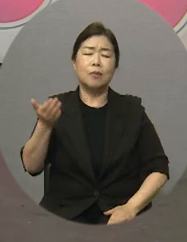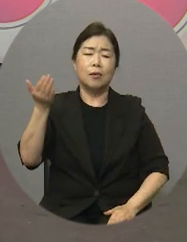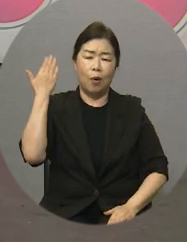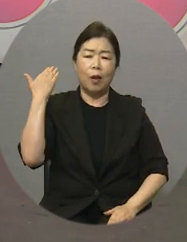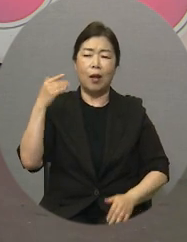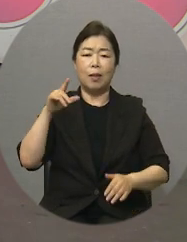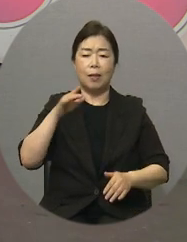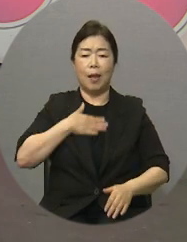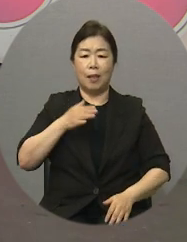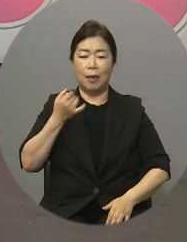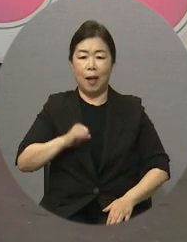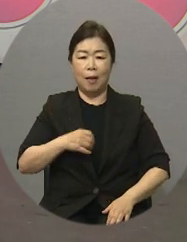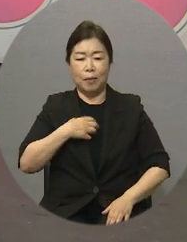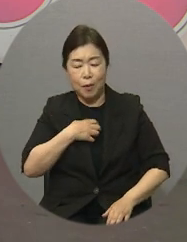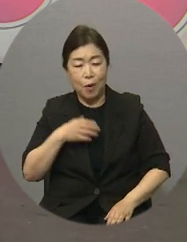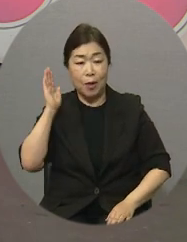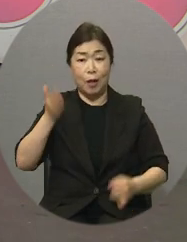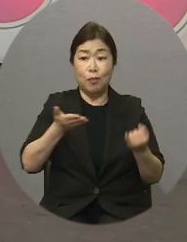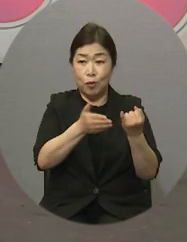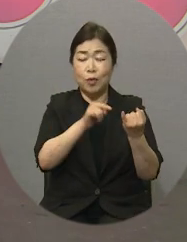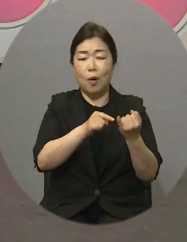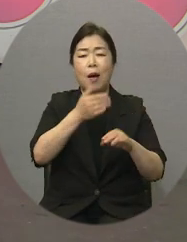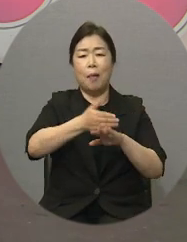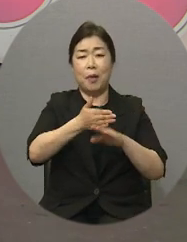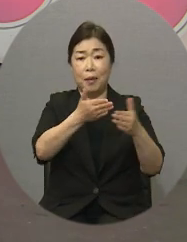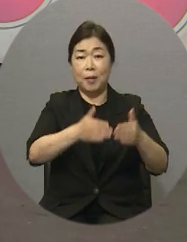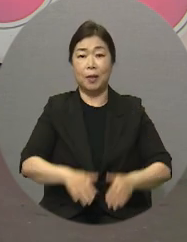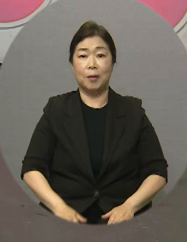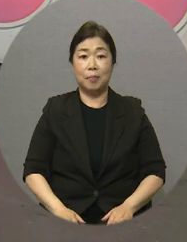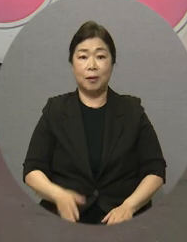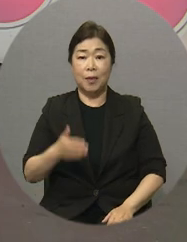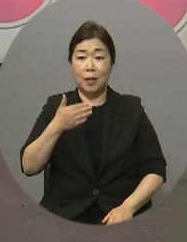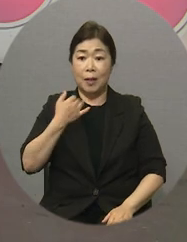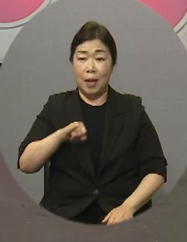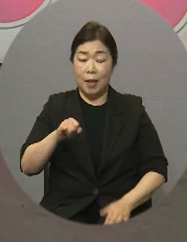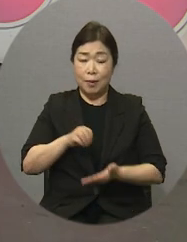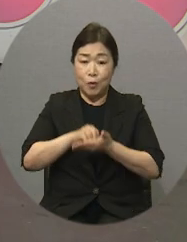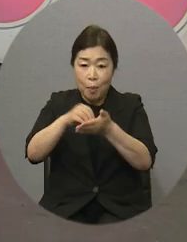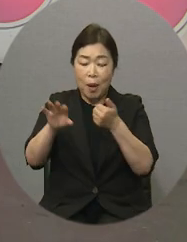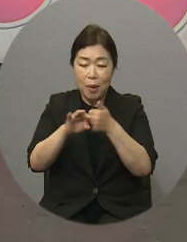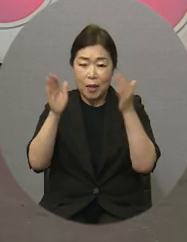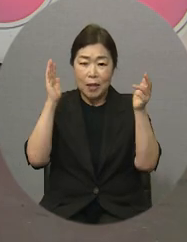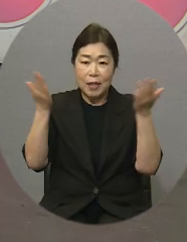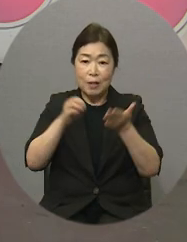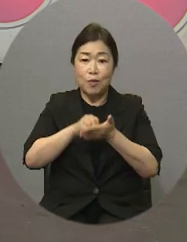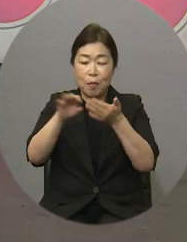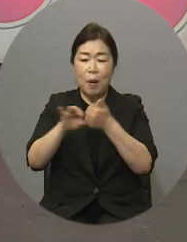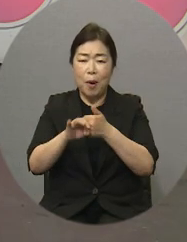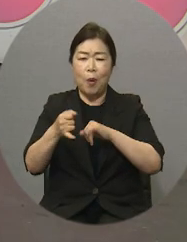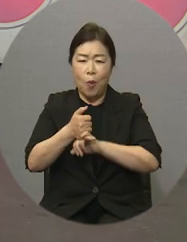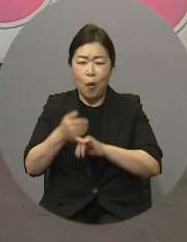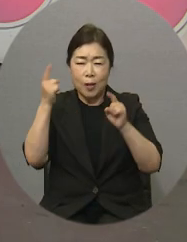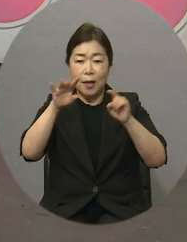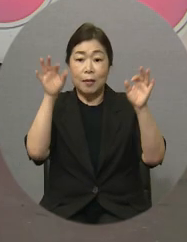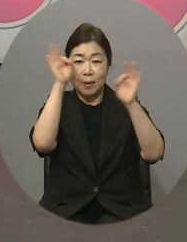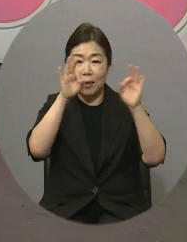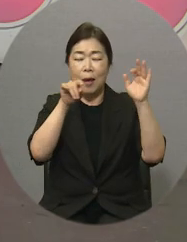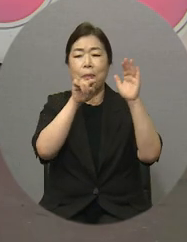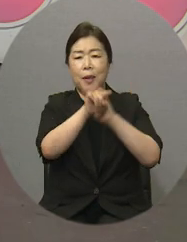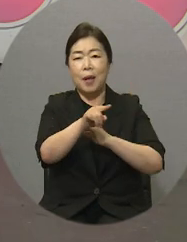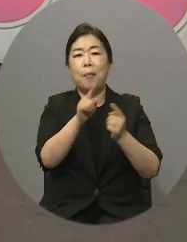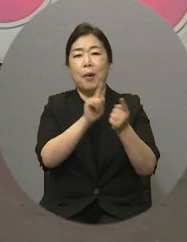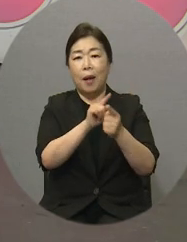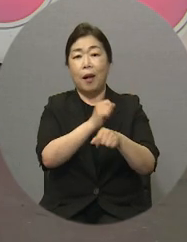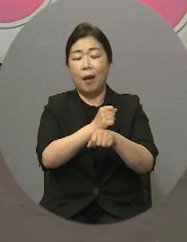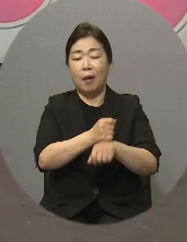감사했습니다. 우리 딸이 취업하고 나면 찾아갈 거예요. 꼭 응원해 주세요. 이렇게 보내주셨네요. 아, 우리